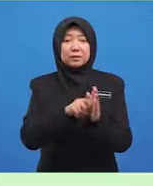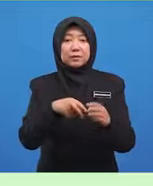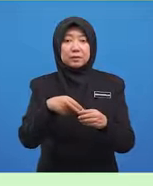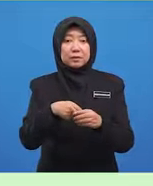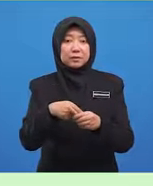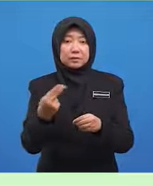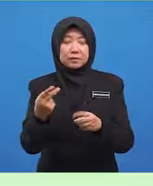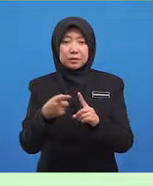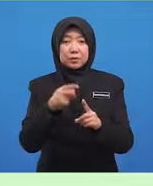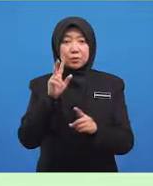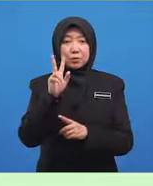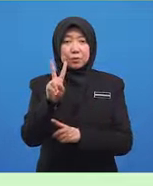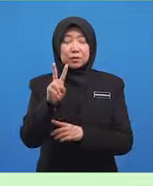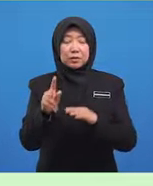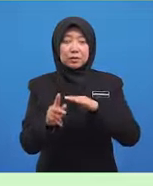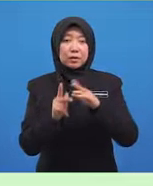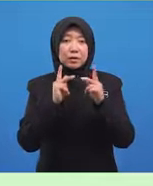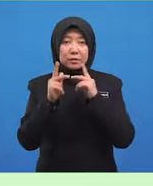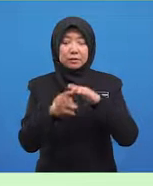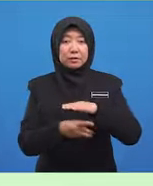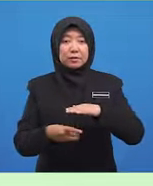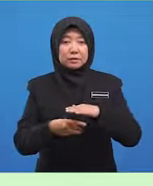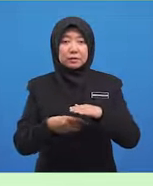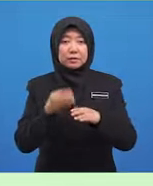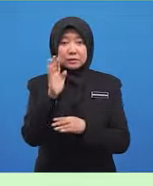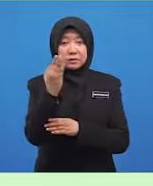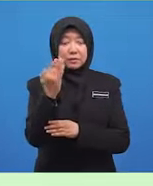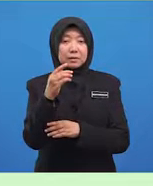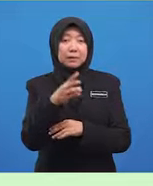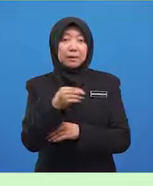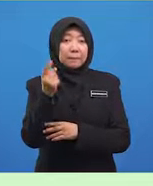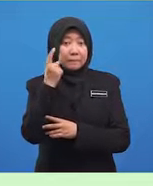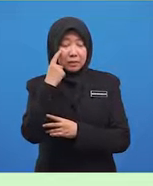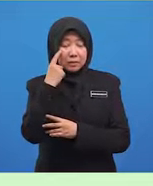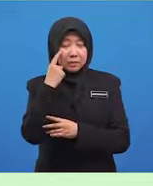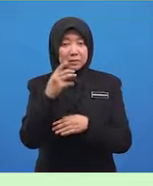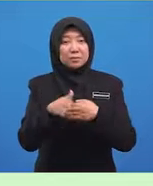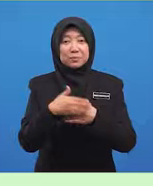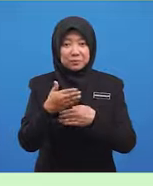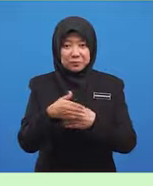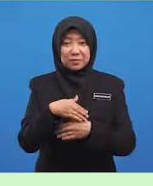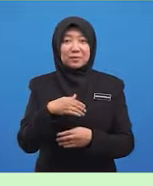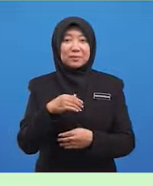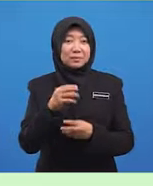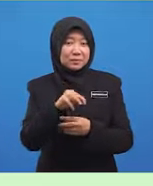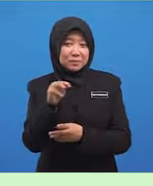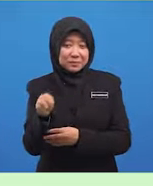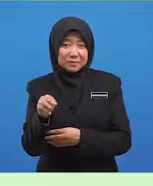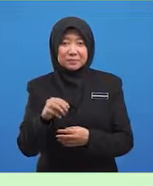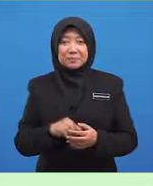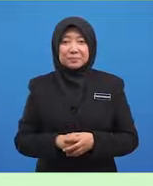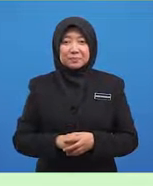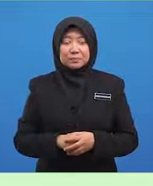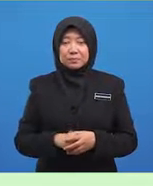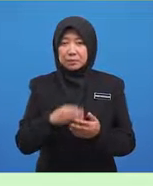dua kata dasar, iaitu cermin dan mata. Mudahkan murid-murid?